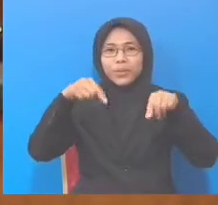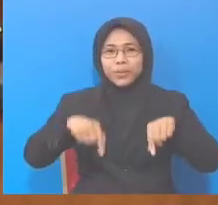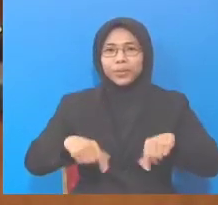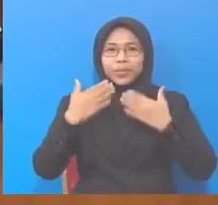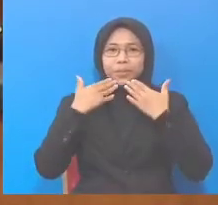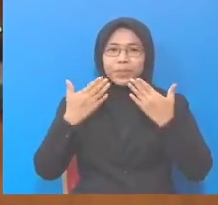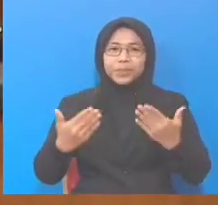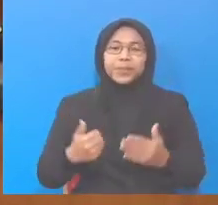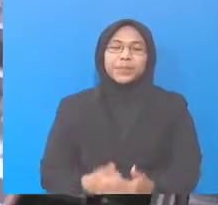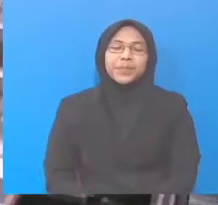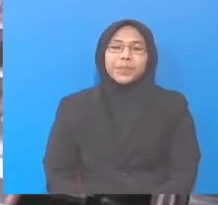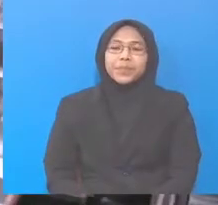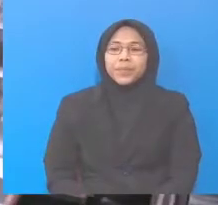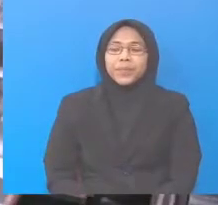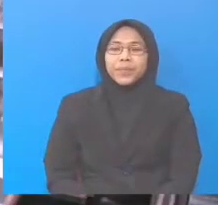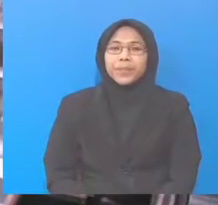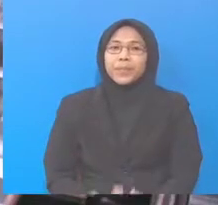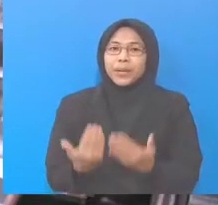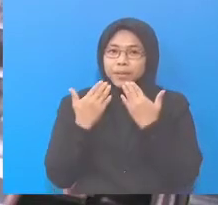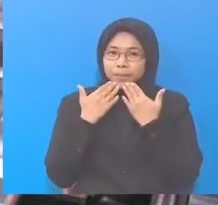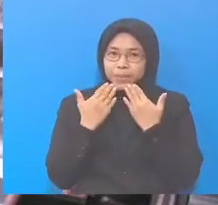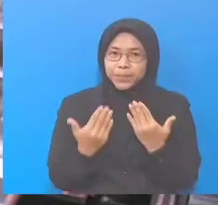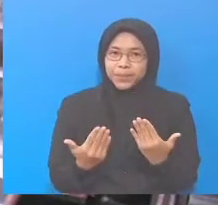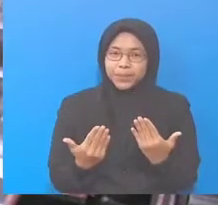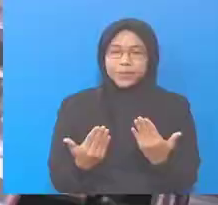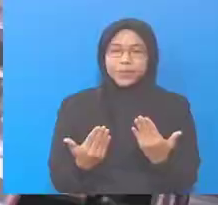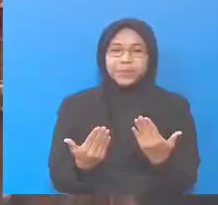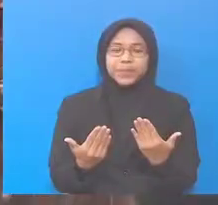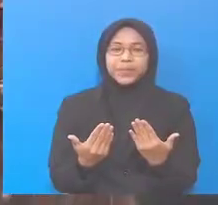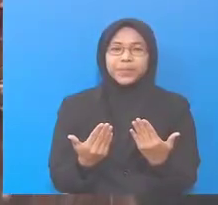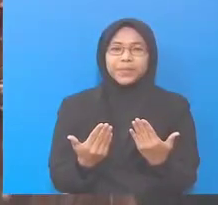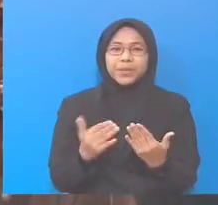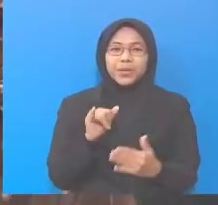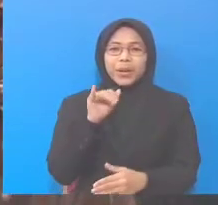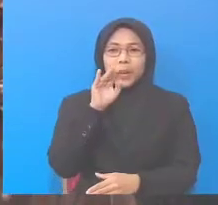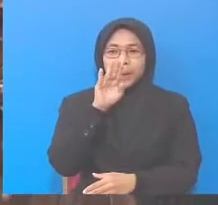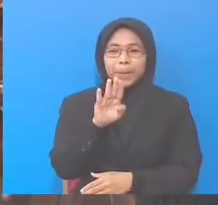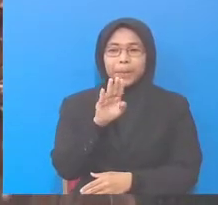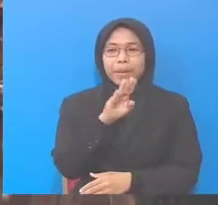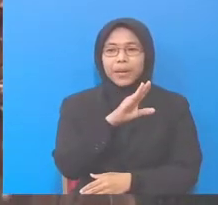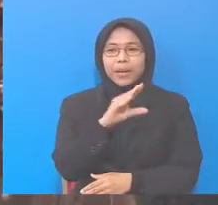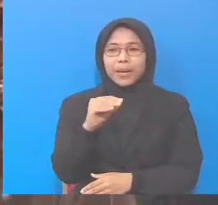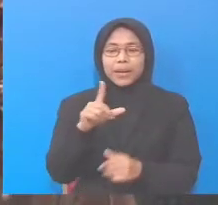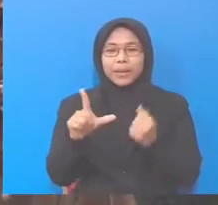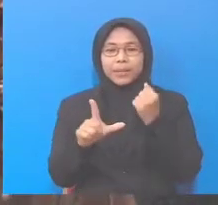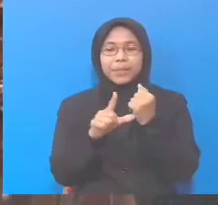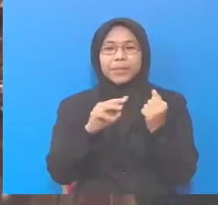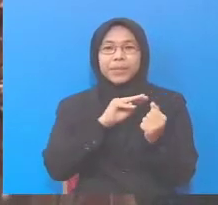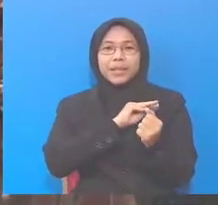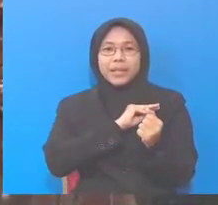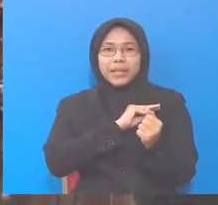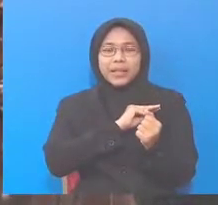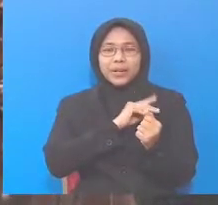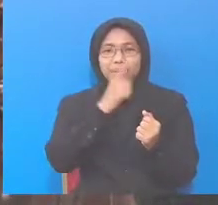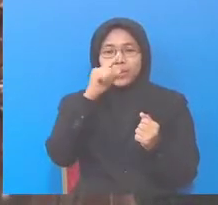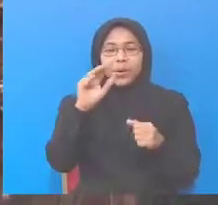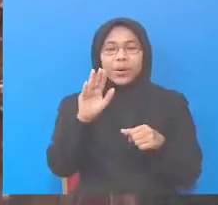Sekian, terima kasih. Terima kasih Yang Berhormat Tuan Willy Anak Ngin, Timbalan Menteri Pusat Peladangan dan Komuniti.